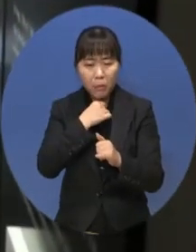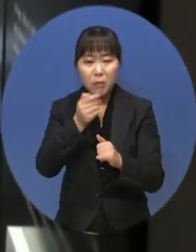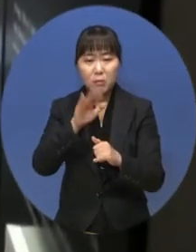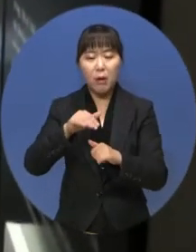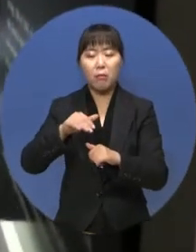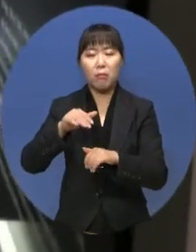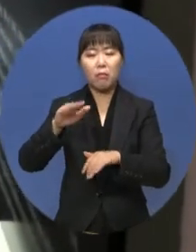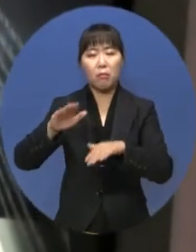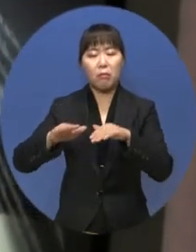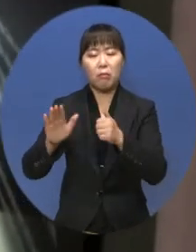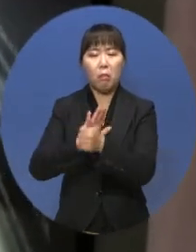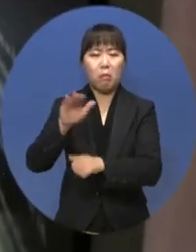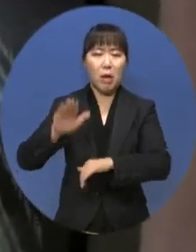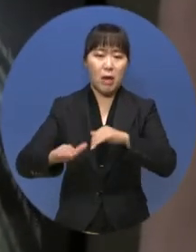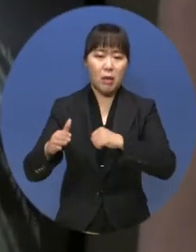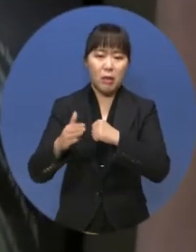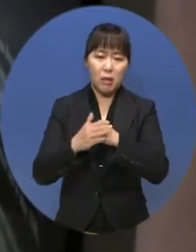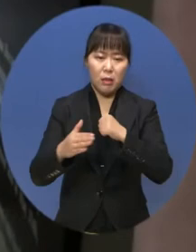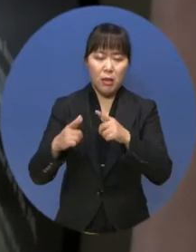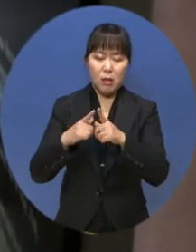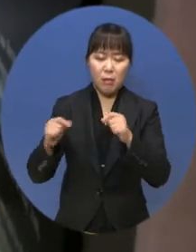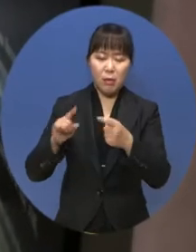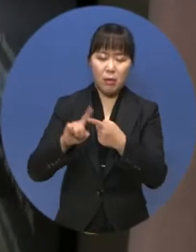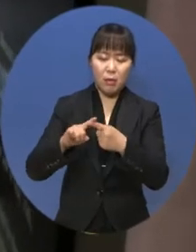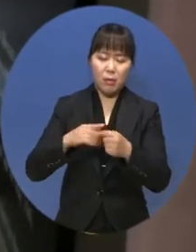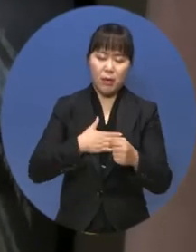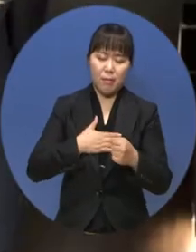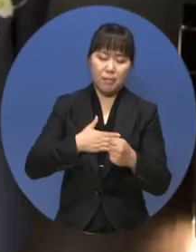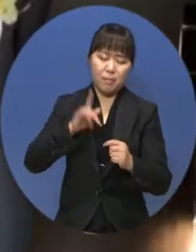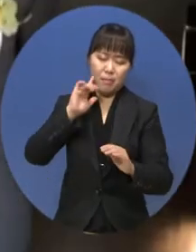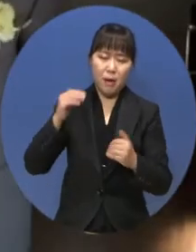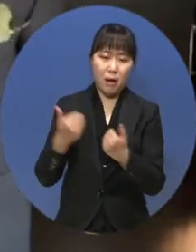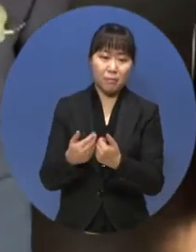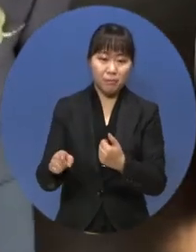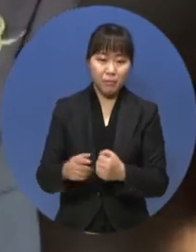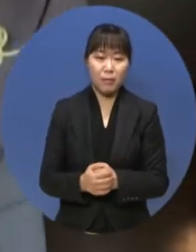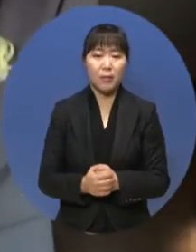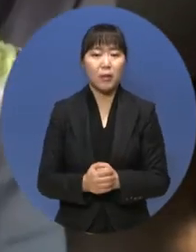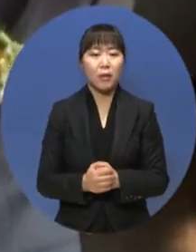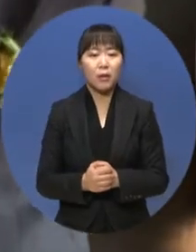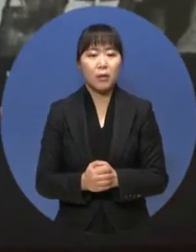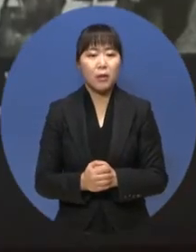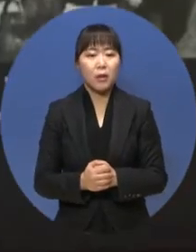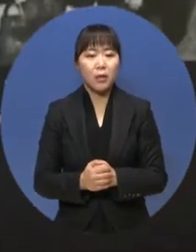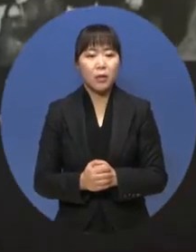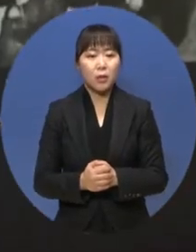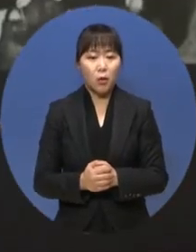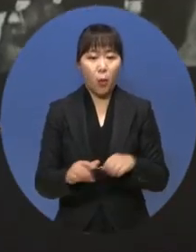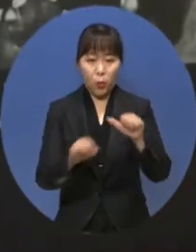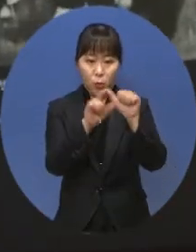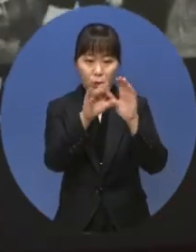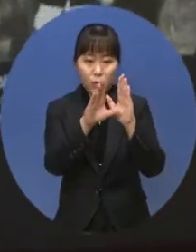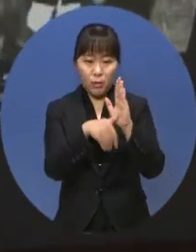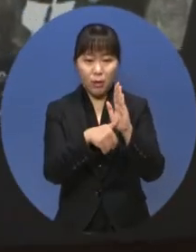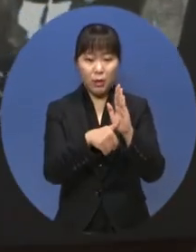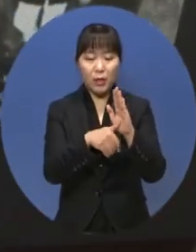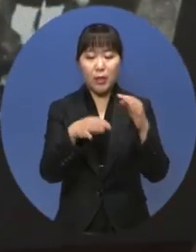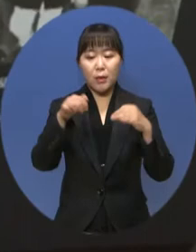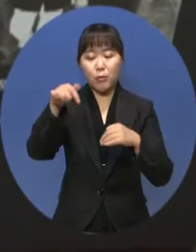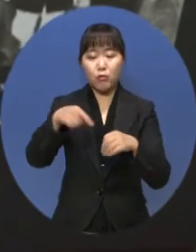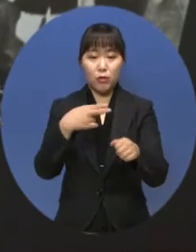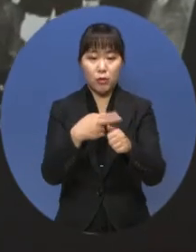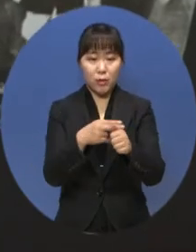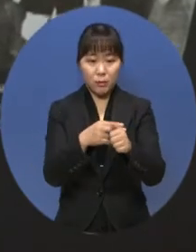차별 대우를 받고 반일 감정을 갖기 시작했습니다. 이듬해 5월 이봉창 의사는 김구